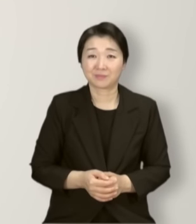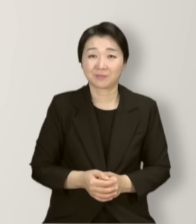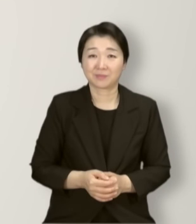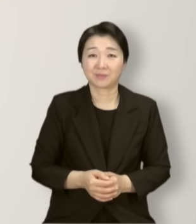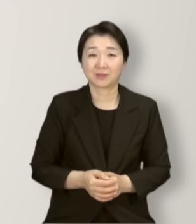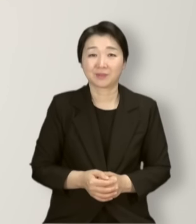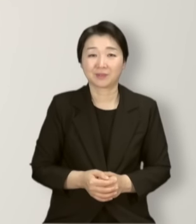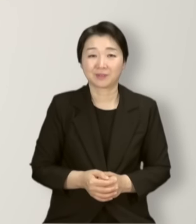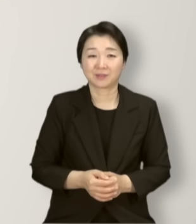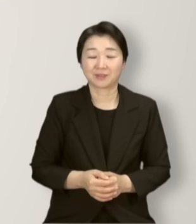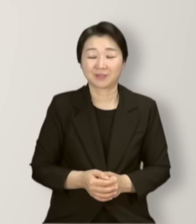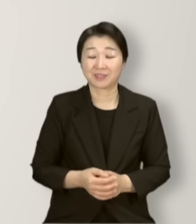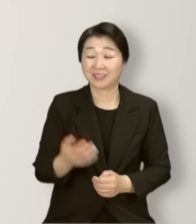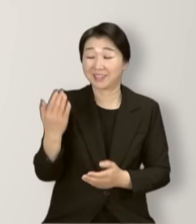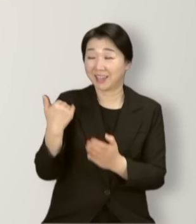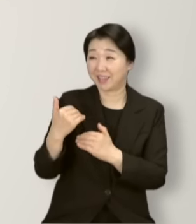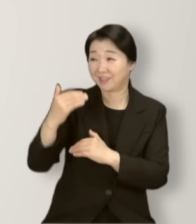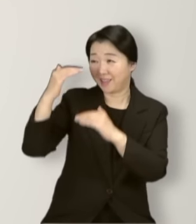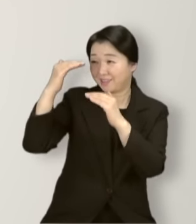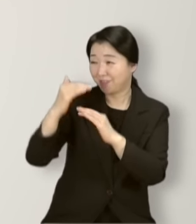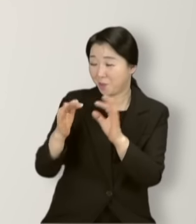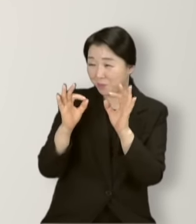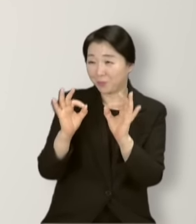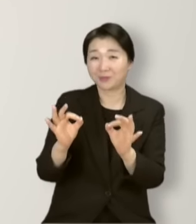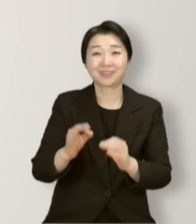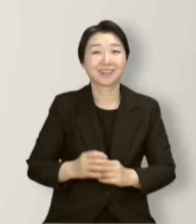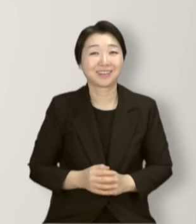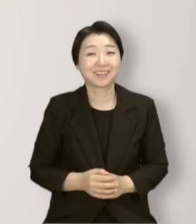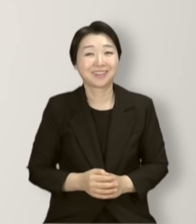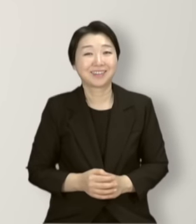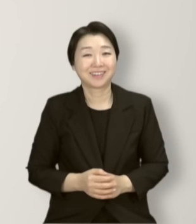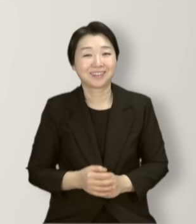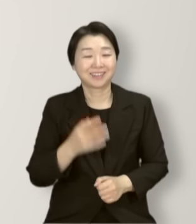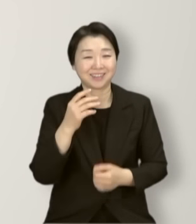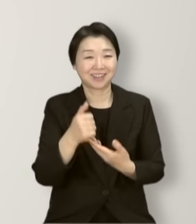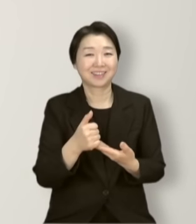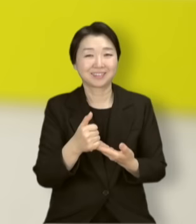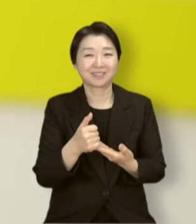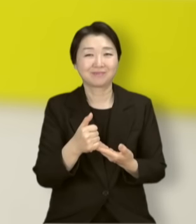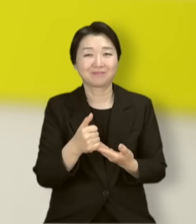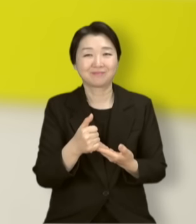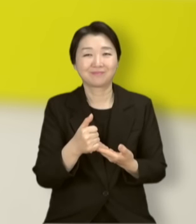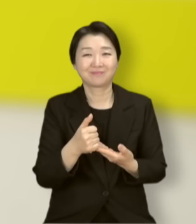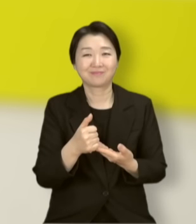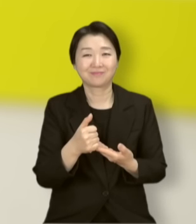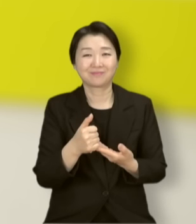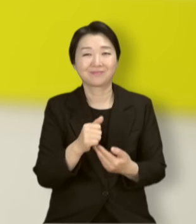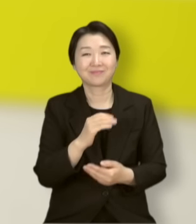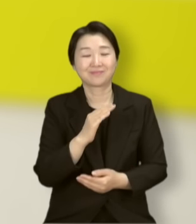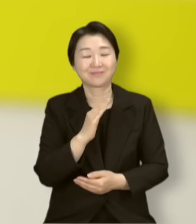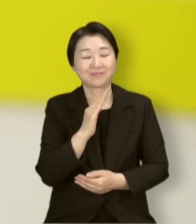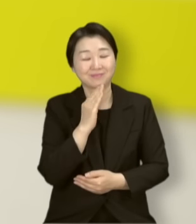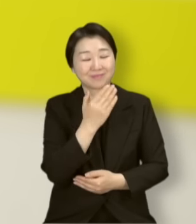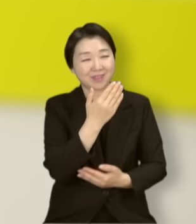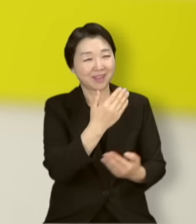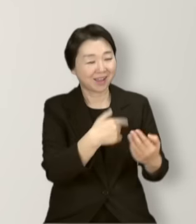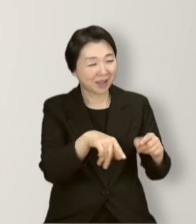이야기를 이렇게 듣고 있으려니까 참 하나님께서 진짜 많이